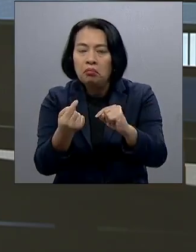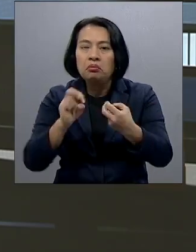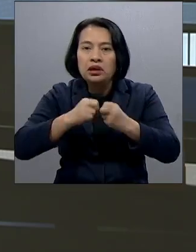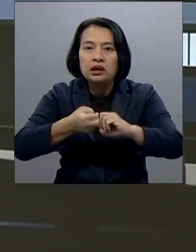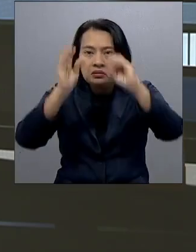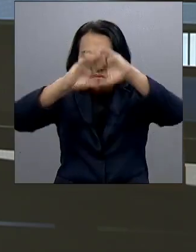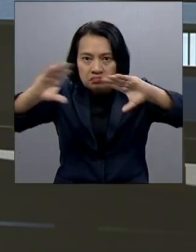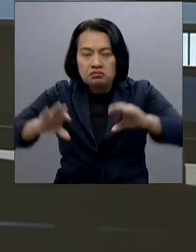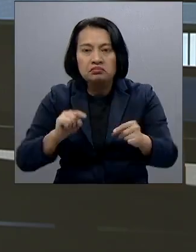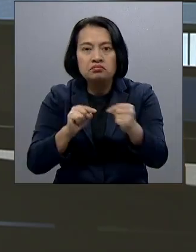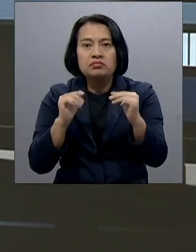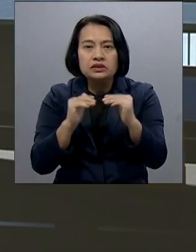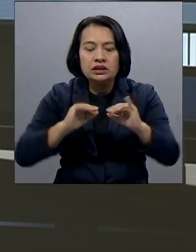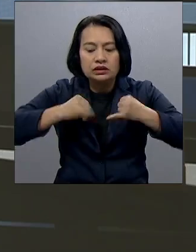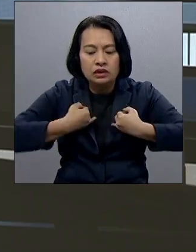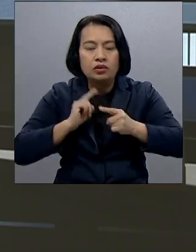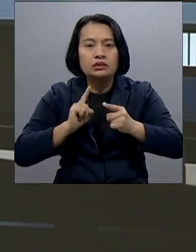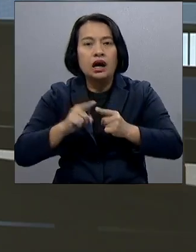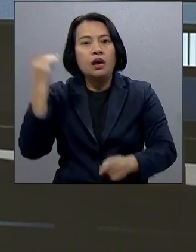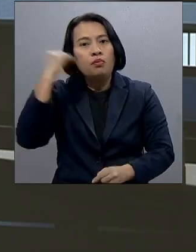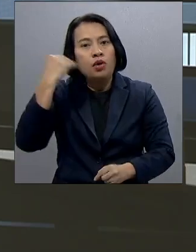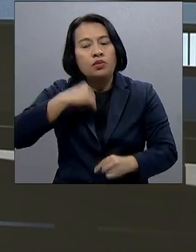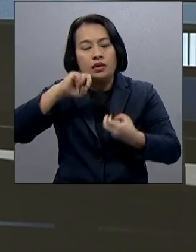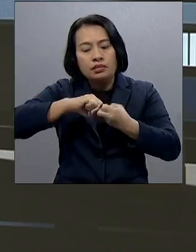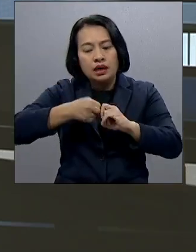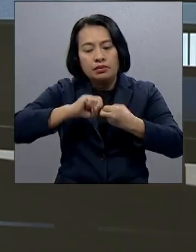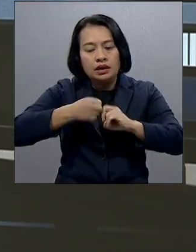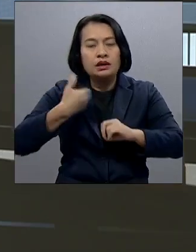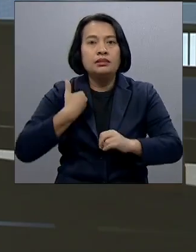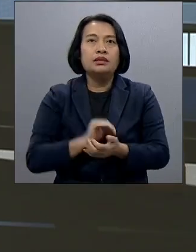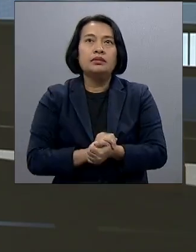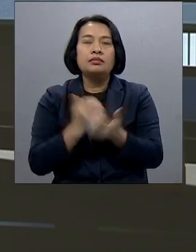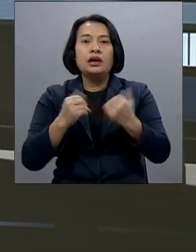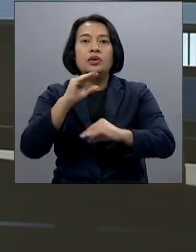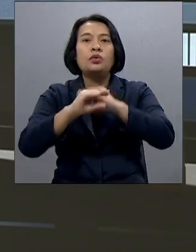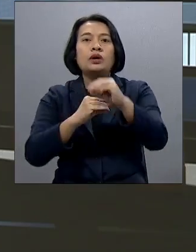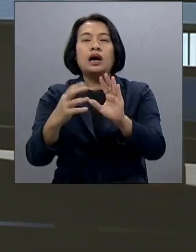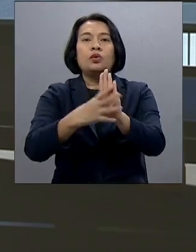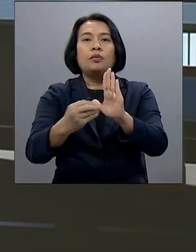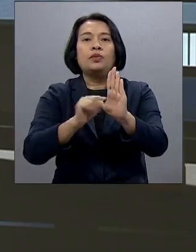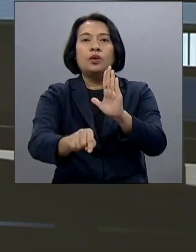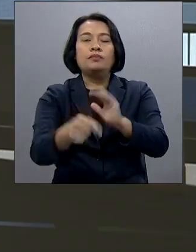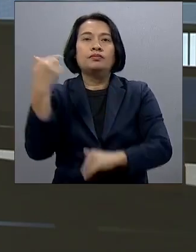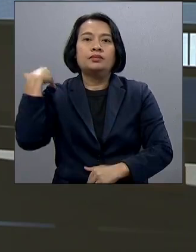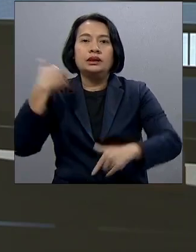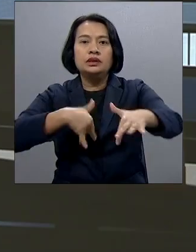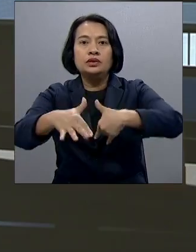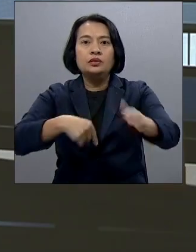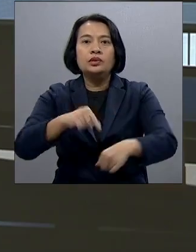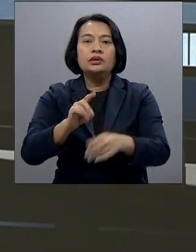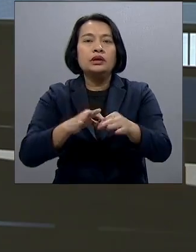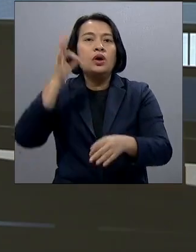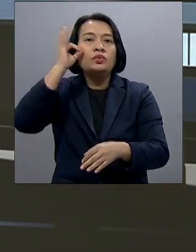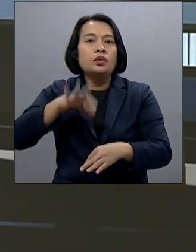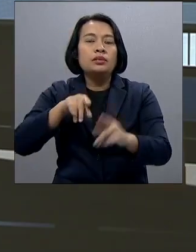ในการถือครองสิทธิ์ต่างๆเกิดขึ้นบ่อยครั้งค่ะจนล่าสุดเนี่ยเขามีโครงการจัดอบรมกันเลยนะคะชาวบ้านที่สวนพึ่งที่อำเ